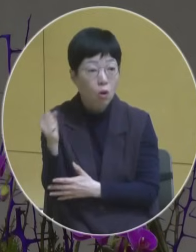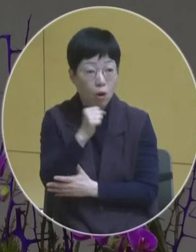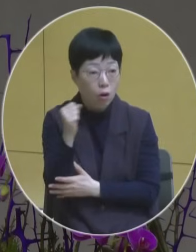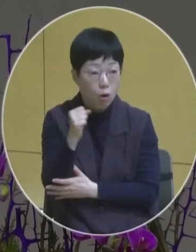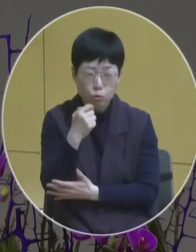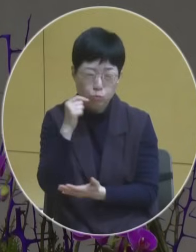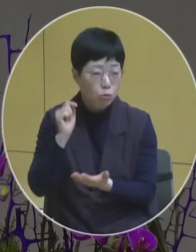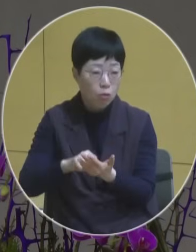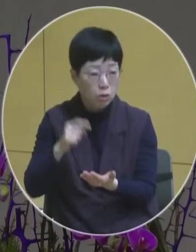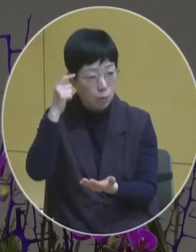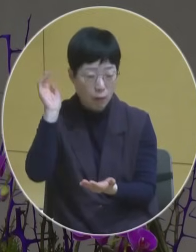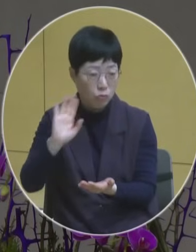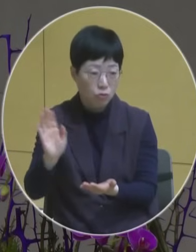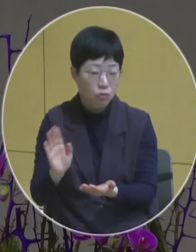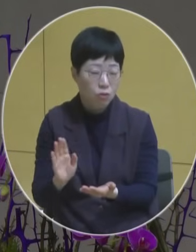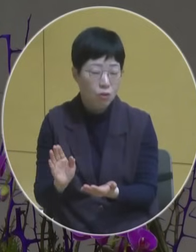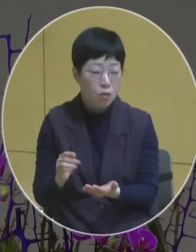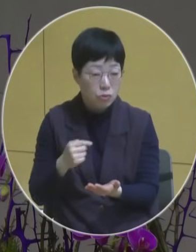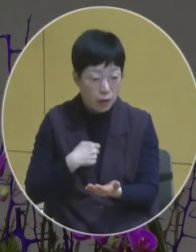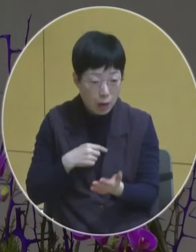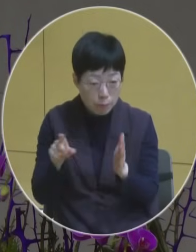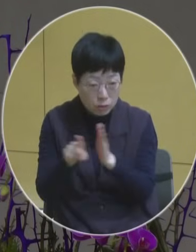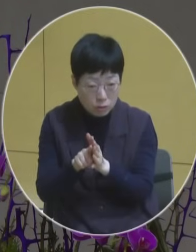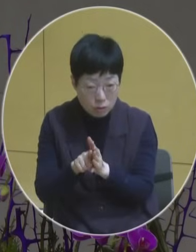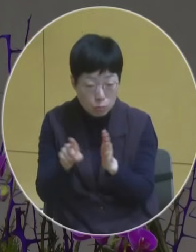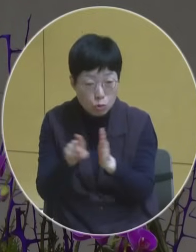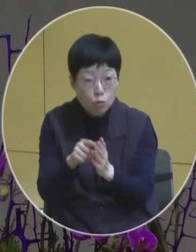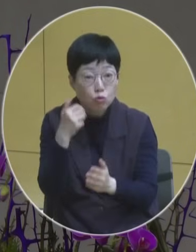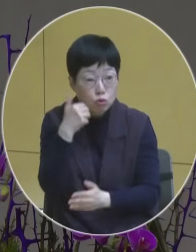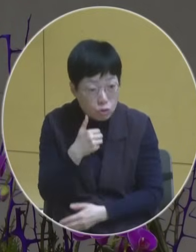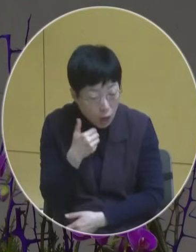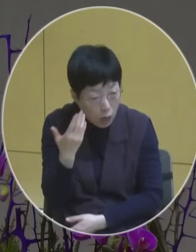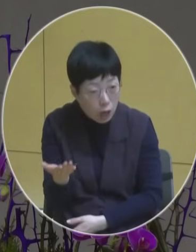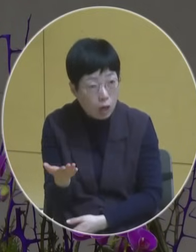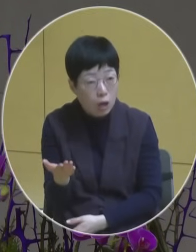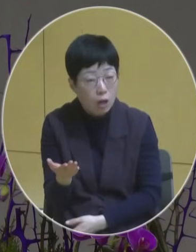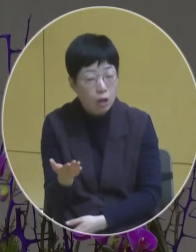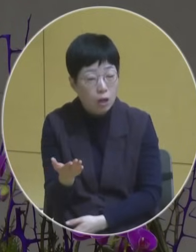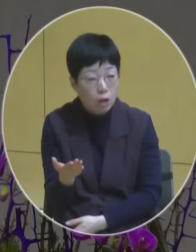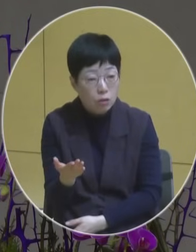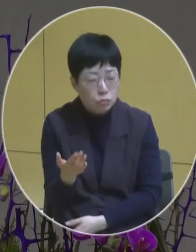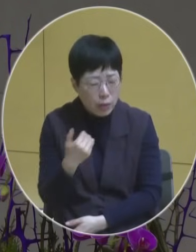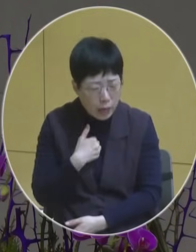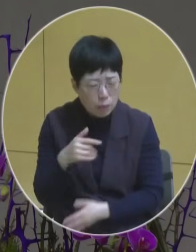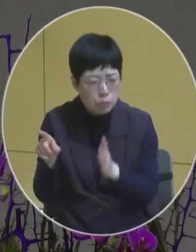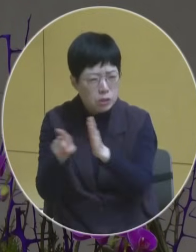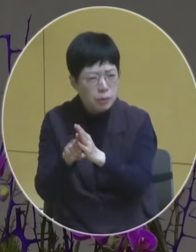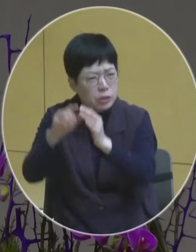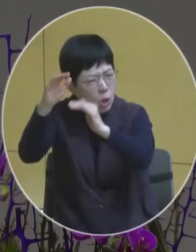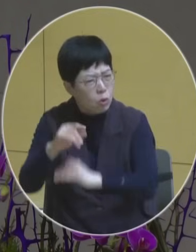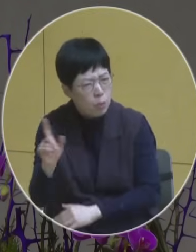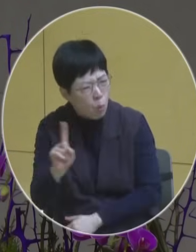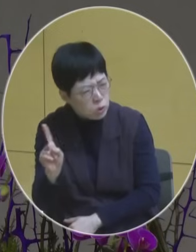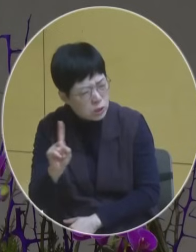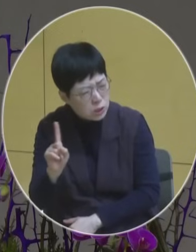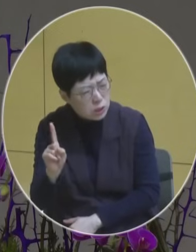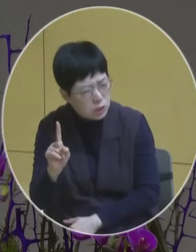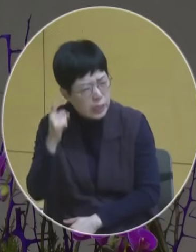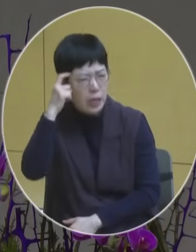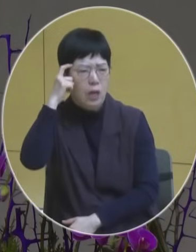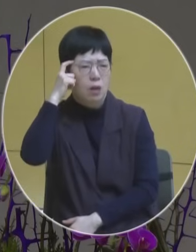부분을 쉽게 생각할 수가 없어요. 내가 믿는 믿음의 대상이 누구지? 내가 믿는 그 믿음의 내용이